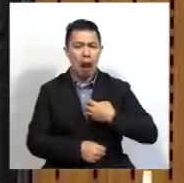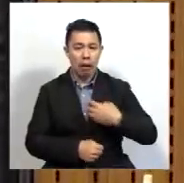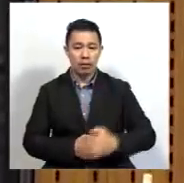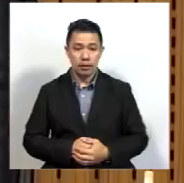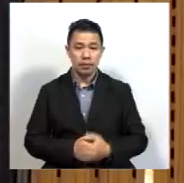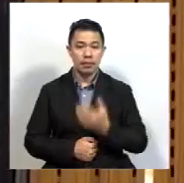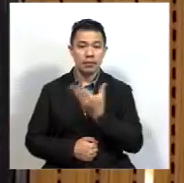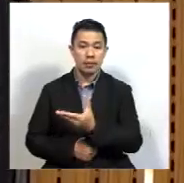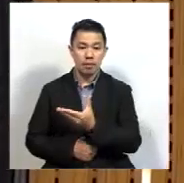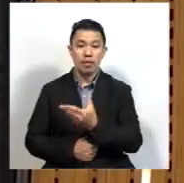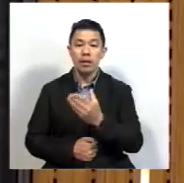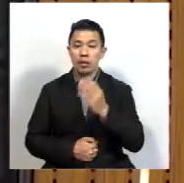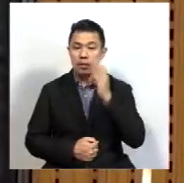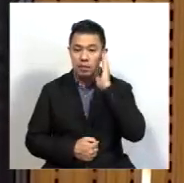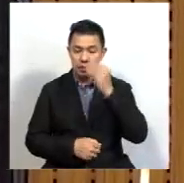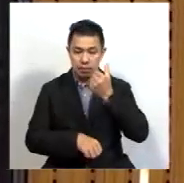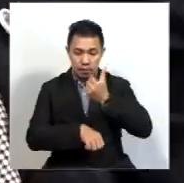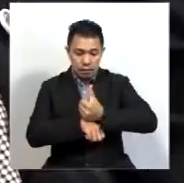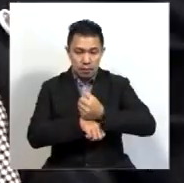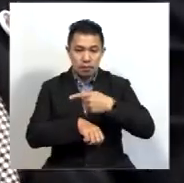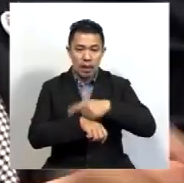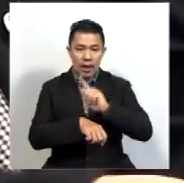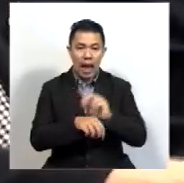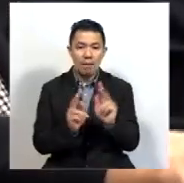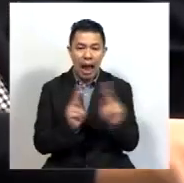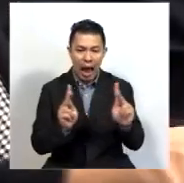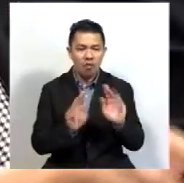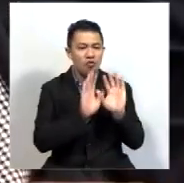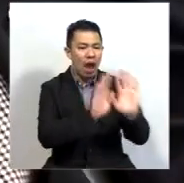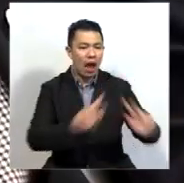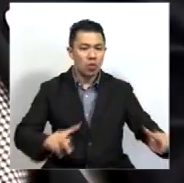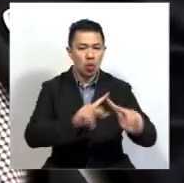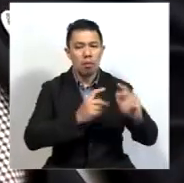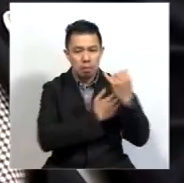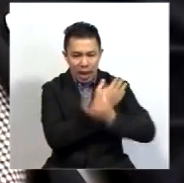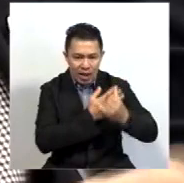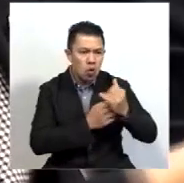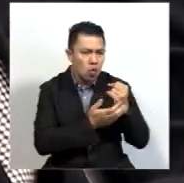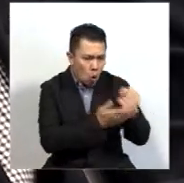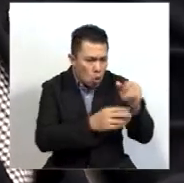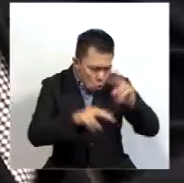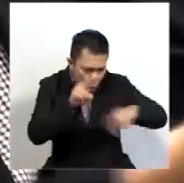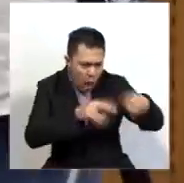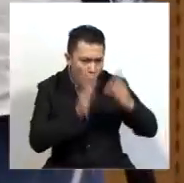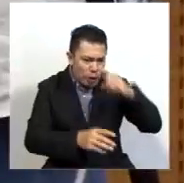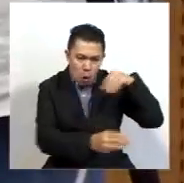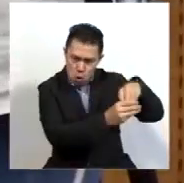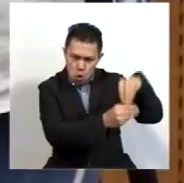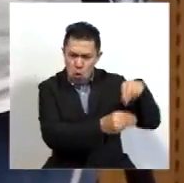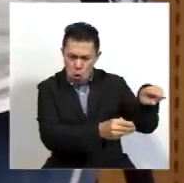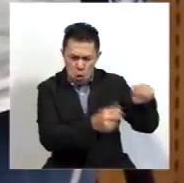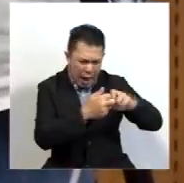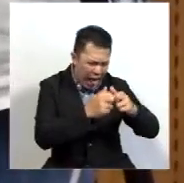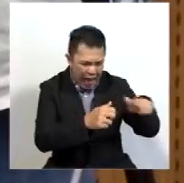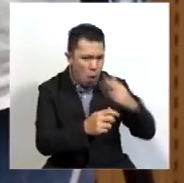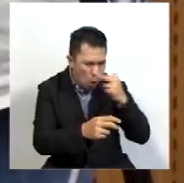ด้านนายสราวุฒิเพชรพนมพรประธานคณะกรรมาธิการก็ได้ฝากให้กระทรวงการต่างประเทศดูแลคนไทยที่อยู่ในอู่ฮั่นอย่างใกล้ชิด